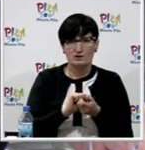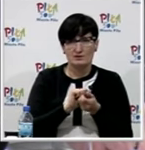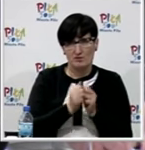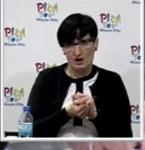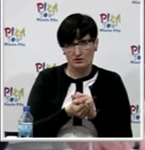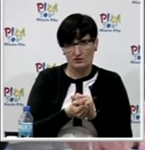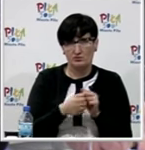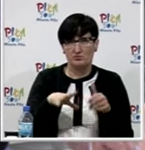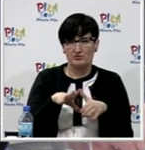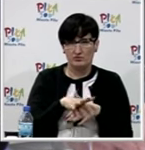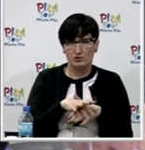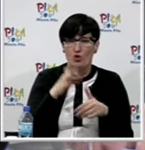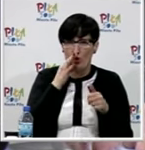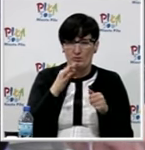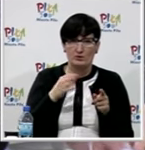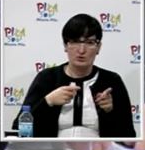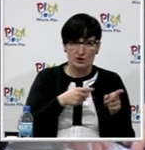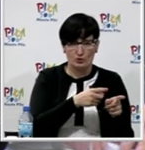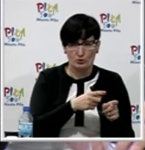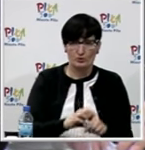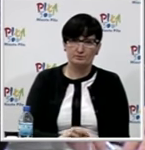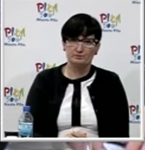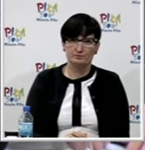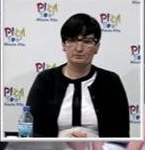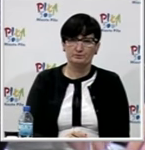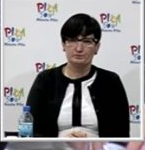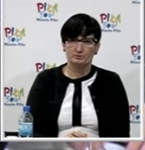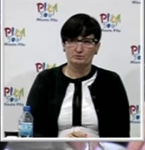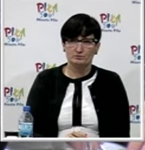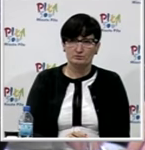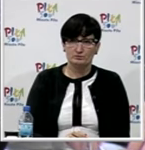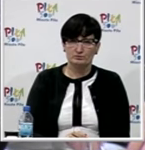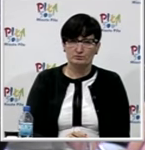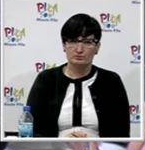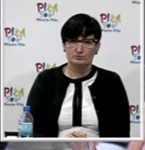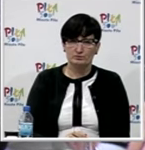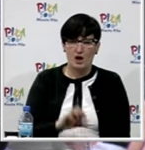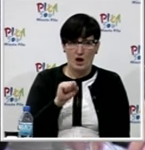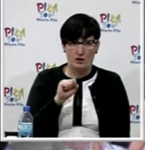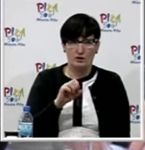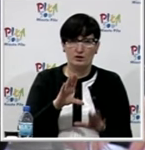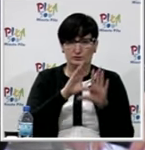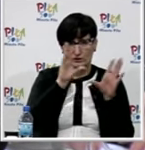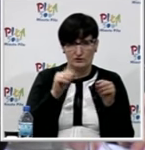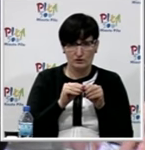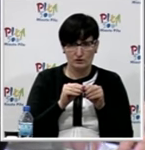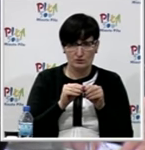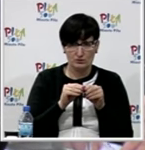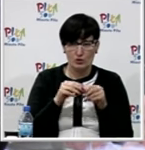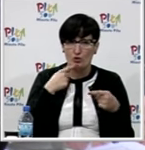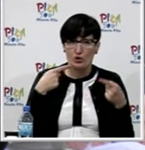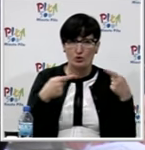w pozytywnym kierunku. Dotyczą wielu sfer, a przede wszystkim efekt konsultacji